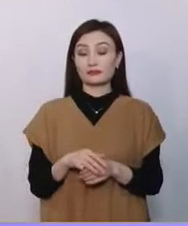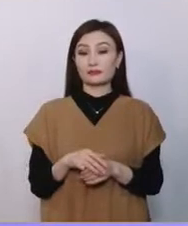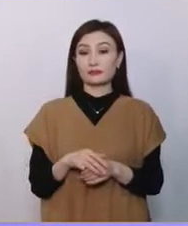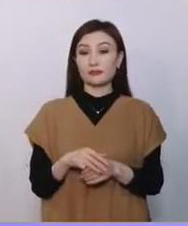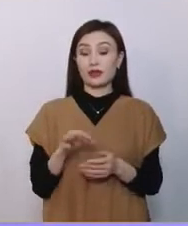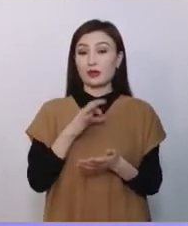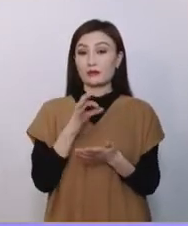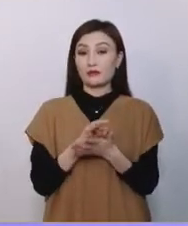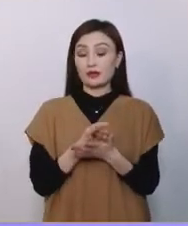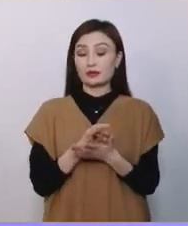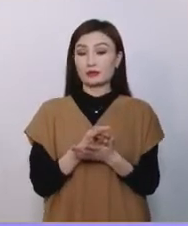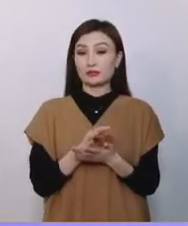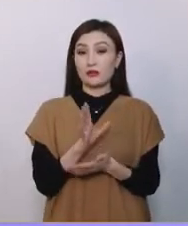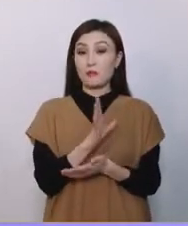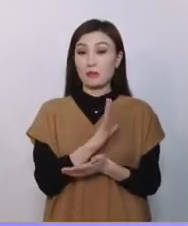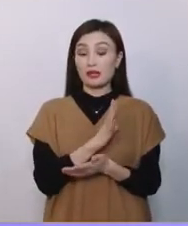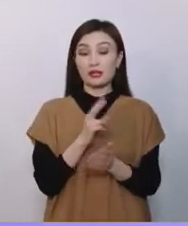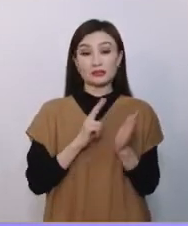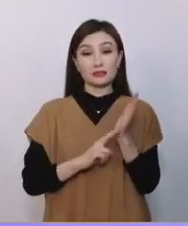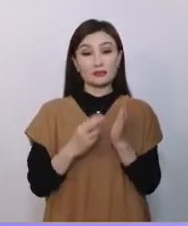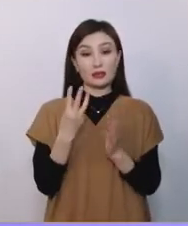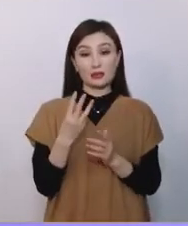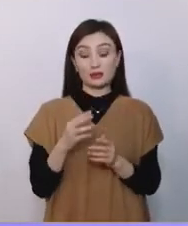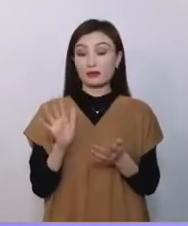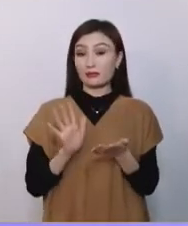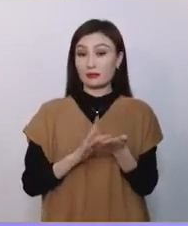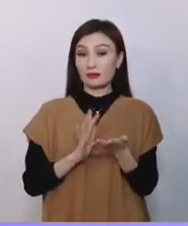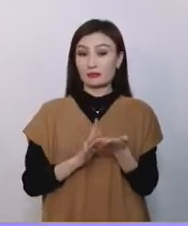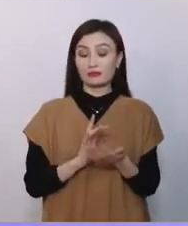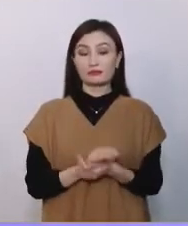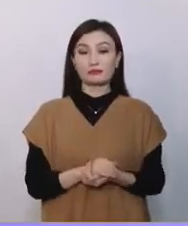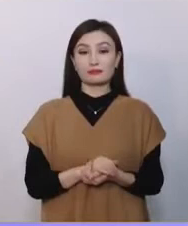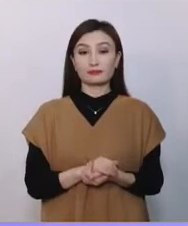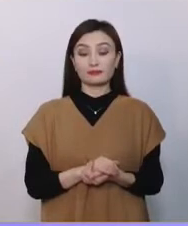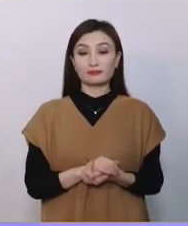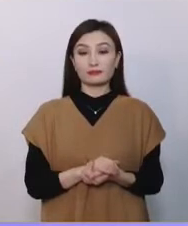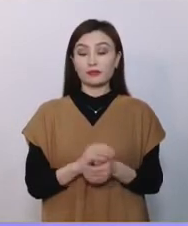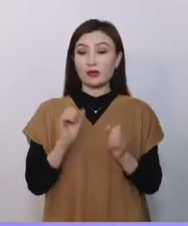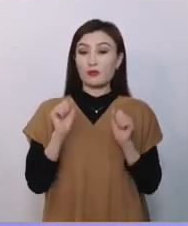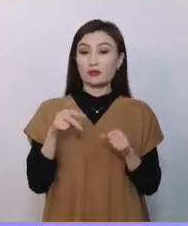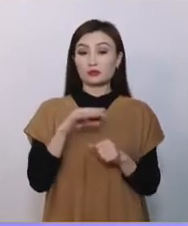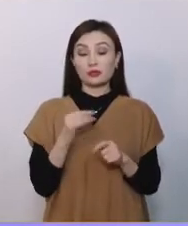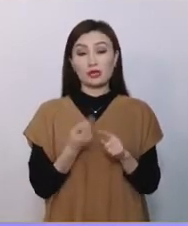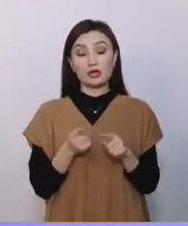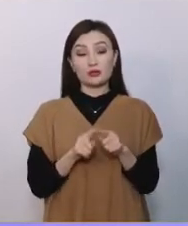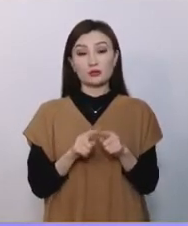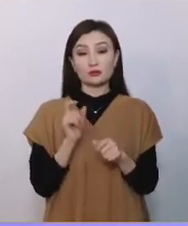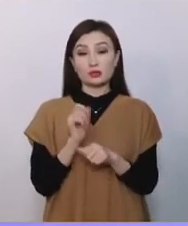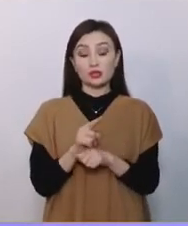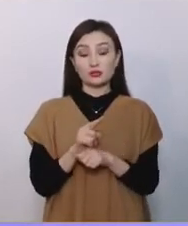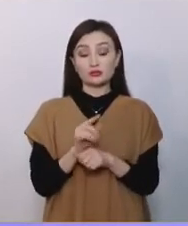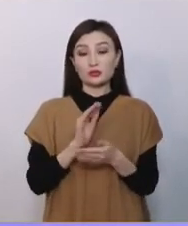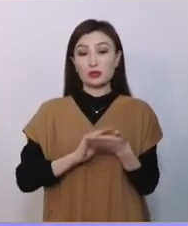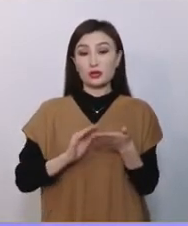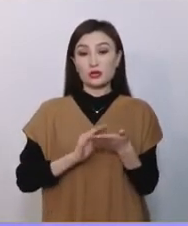ответ задачи было 73 тетради а можем ли мы эту задачу и записать